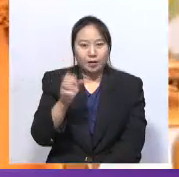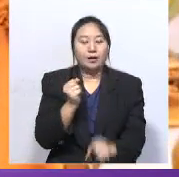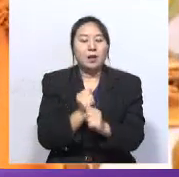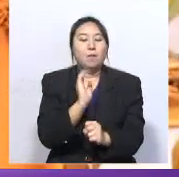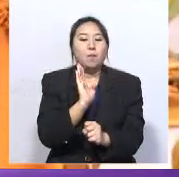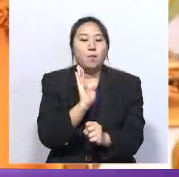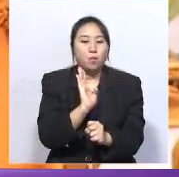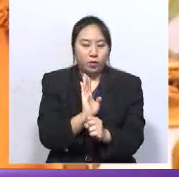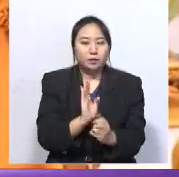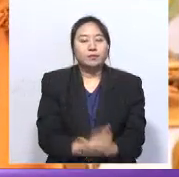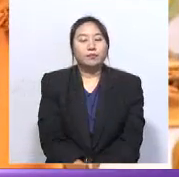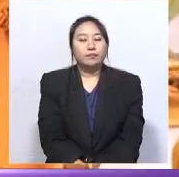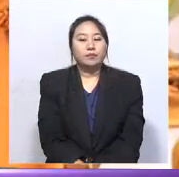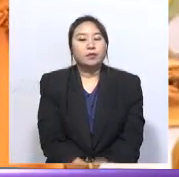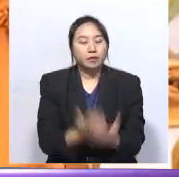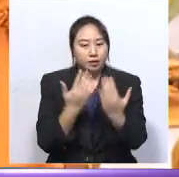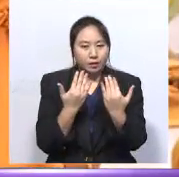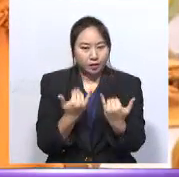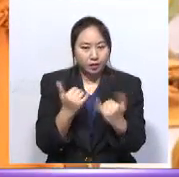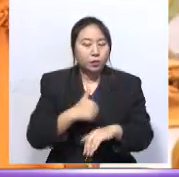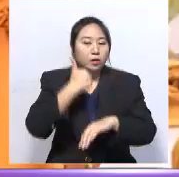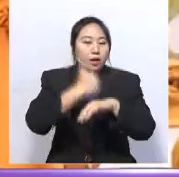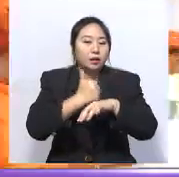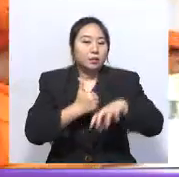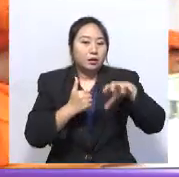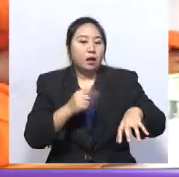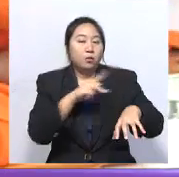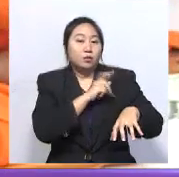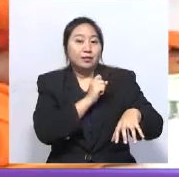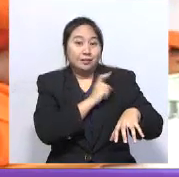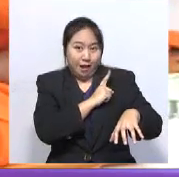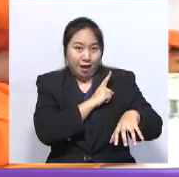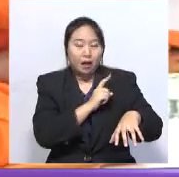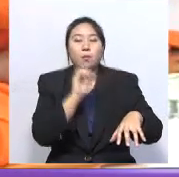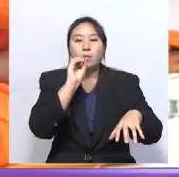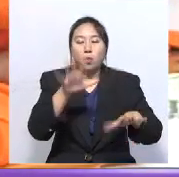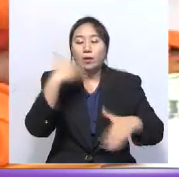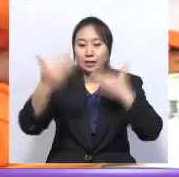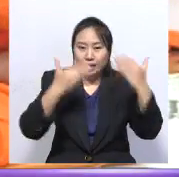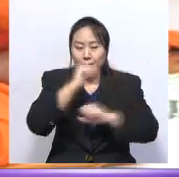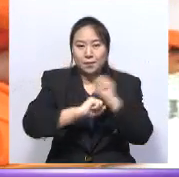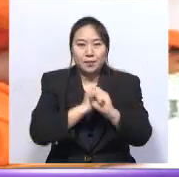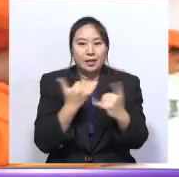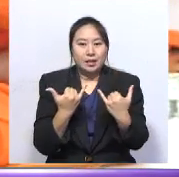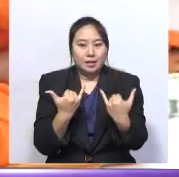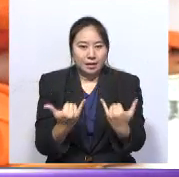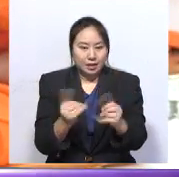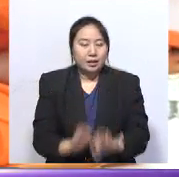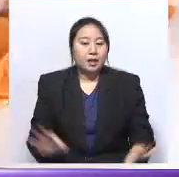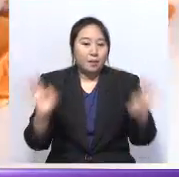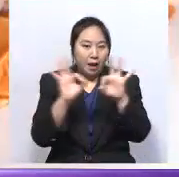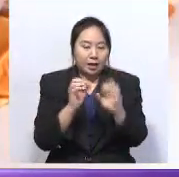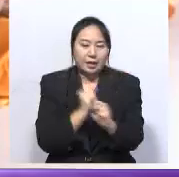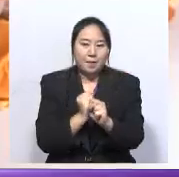เป็นพุทธบูชาครับซึ่งผู้อำนวยการสำนักงานพระพุทธศาสนาแห่งชาตินะครับระบุว่ากิจกรรมในปีนี้ครับเน้นการล